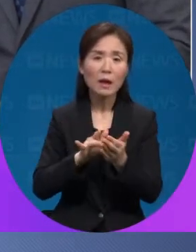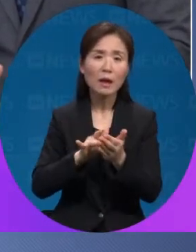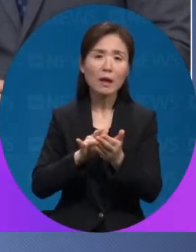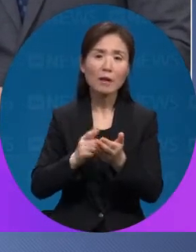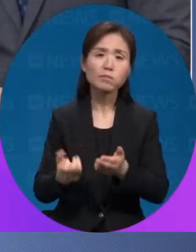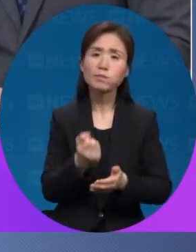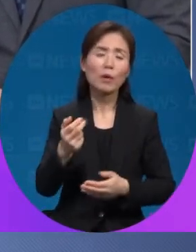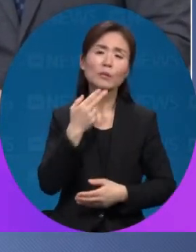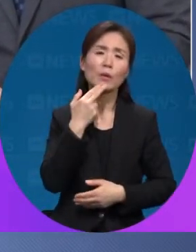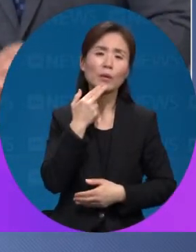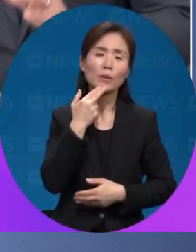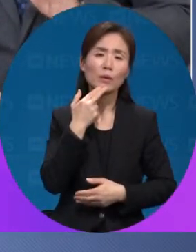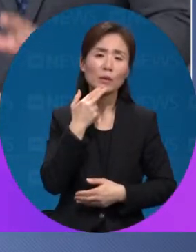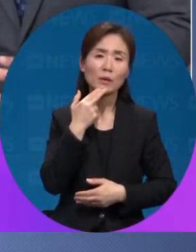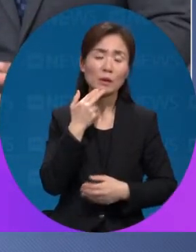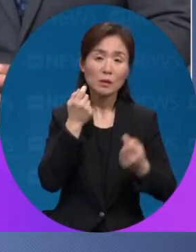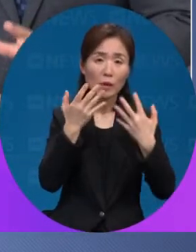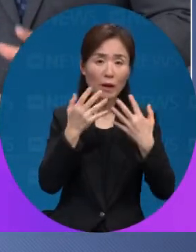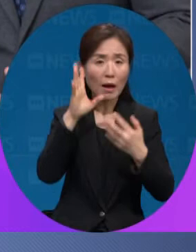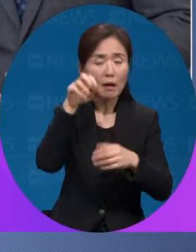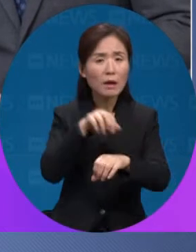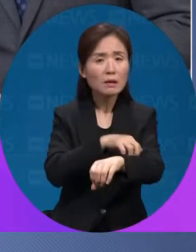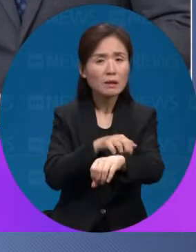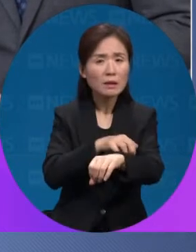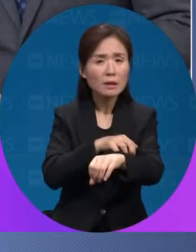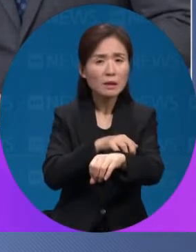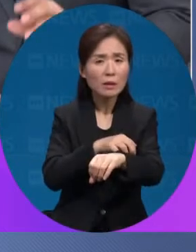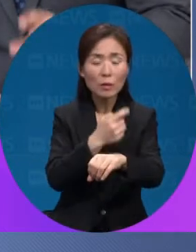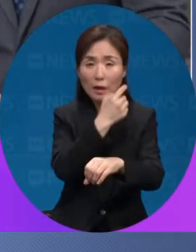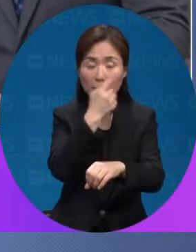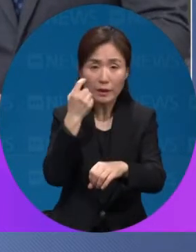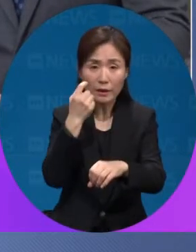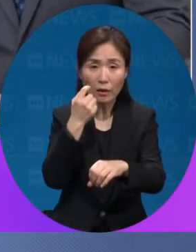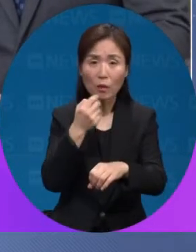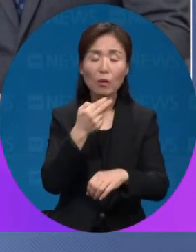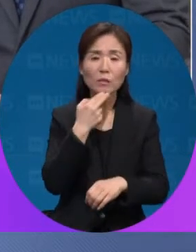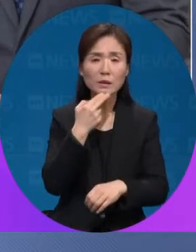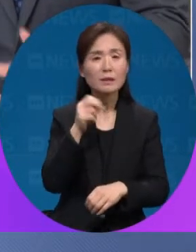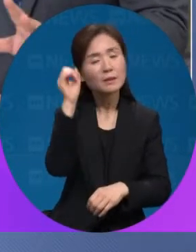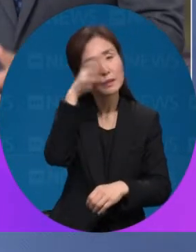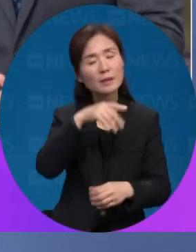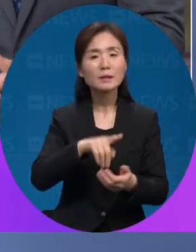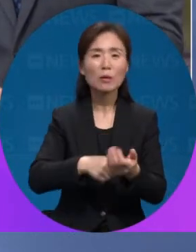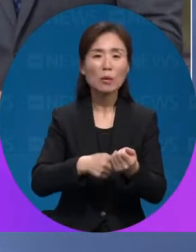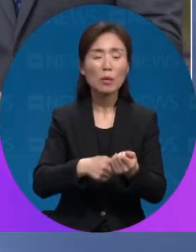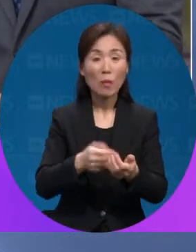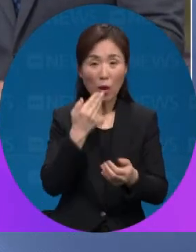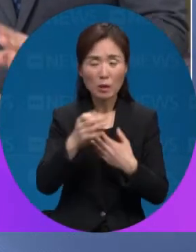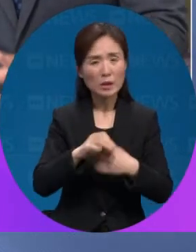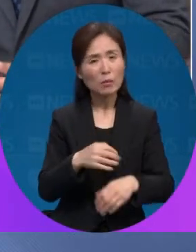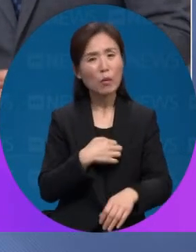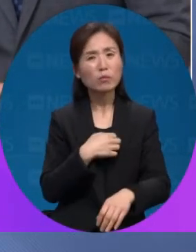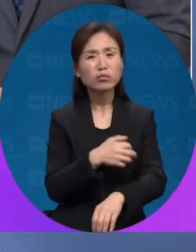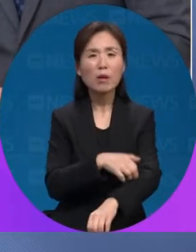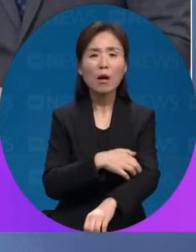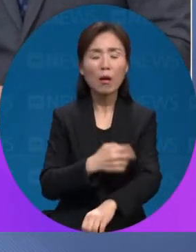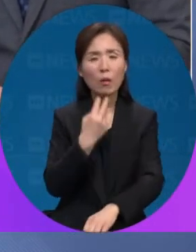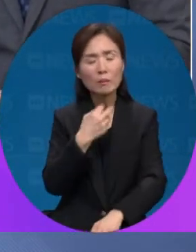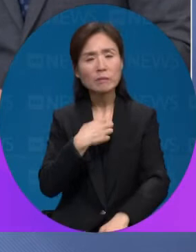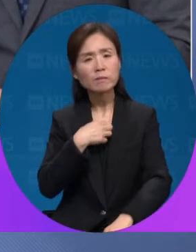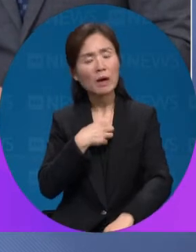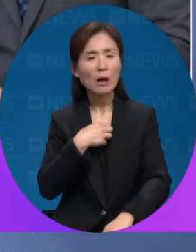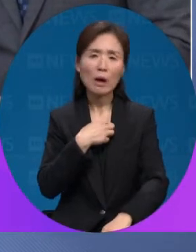많습니다 정확하게 알레르기 진단을 받지 않고 그냥 땅콩이 좀 불편하니까 아 먹으면 되겠지 라는 식으로 대응을 했다는